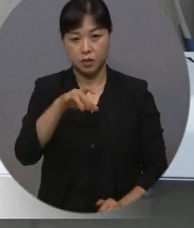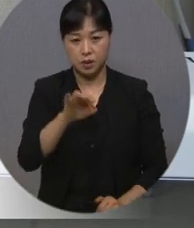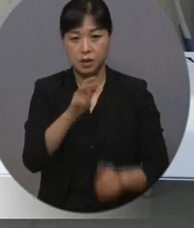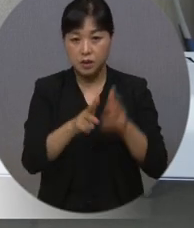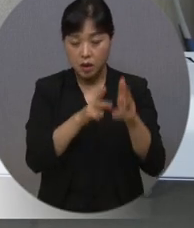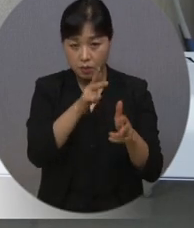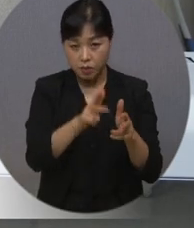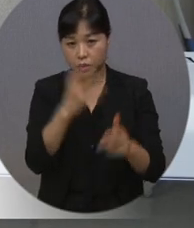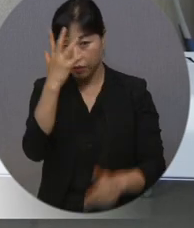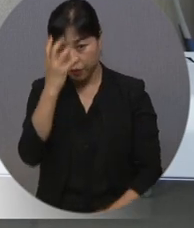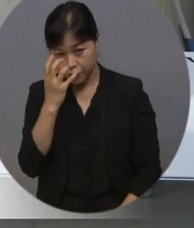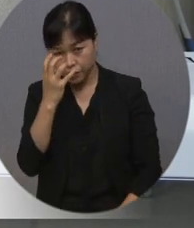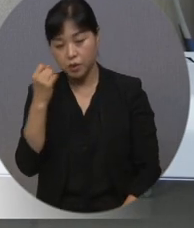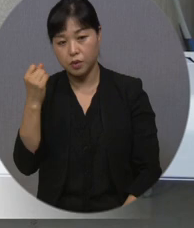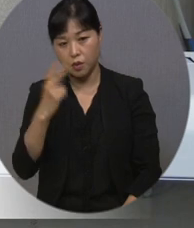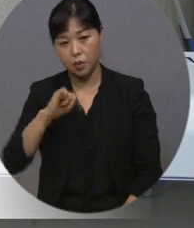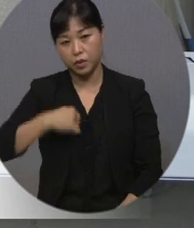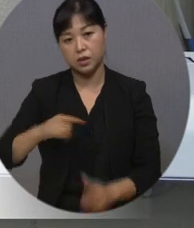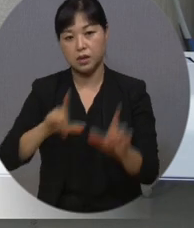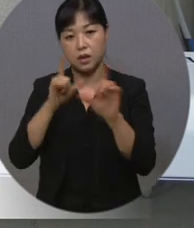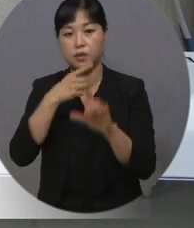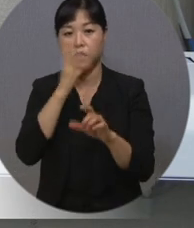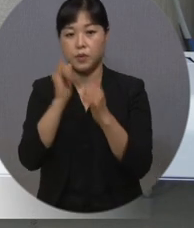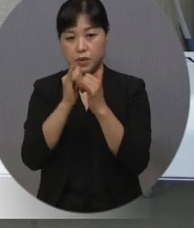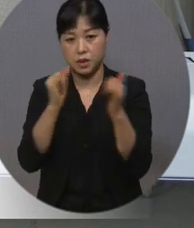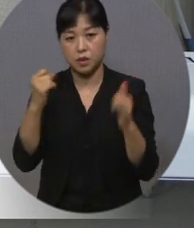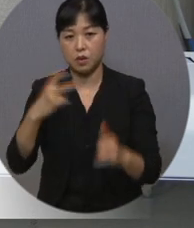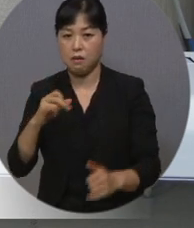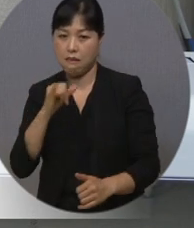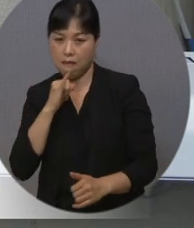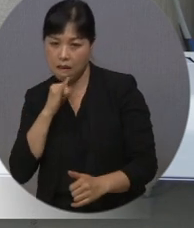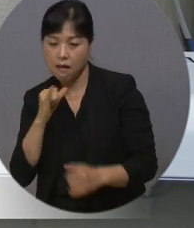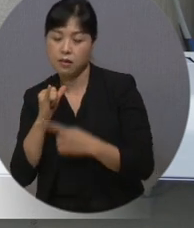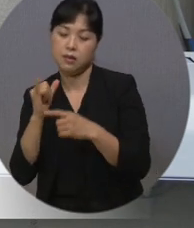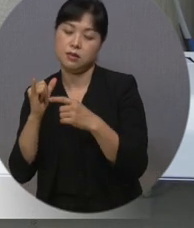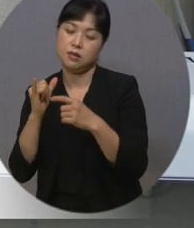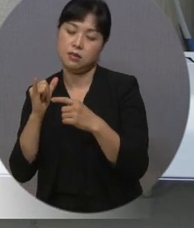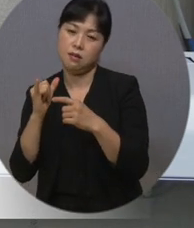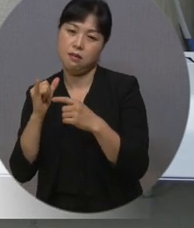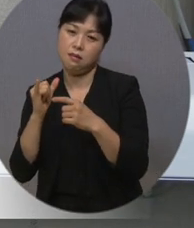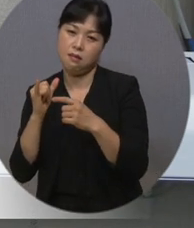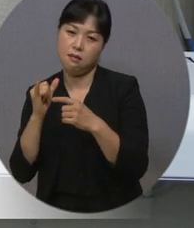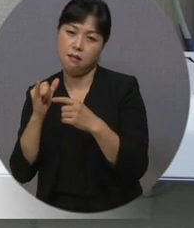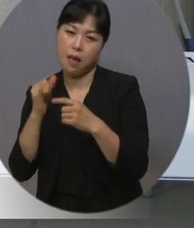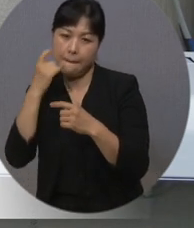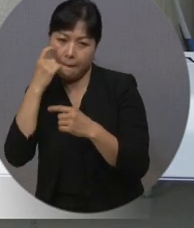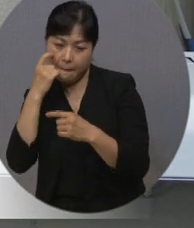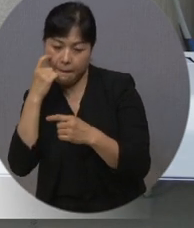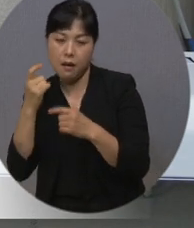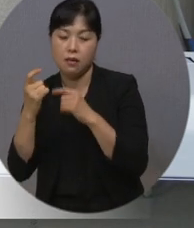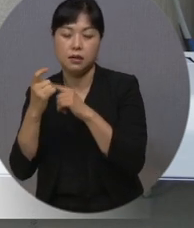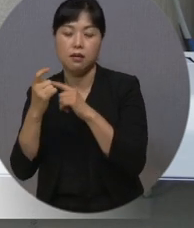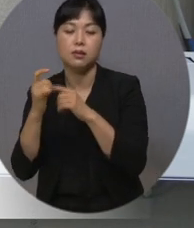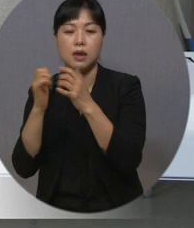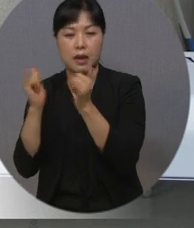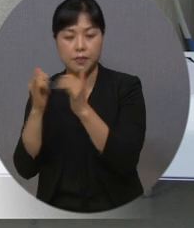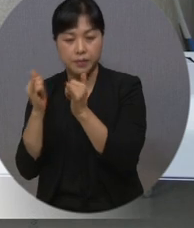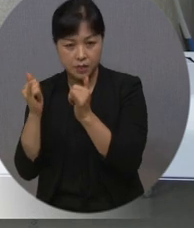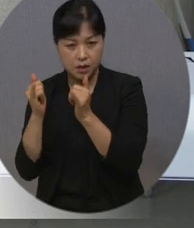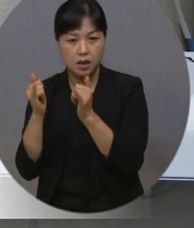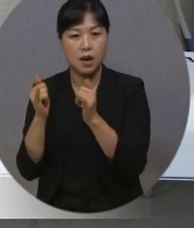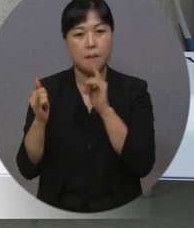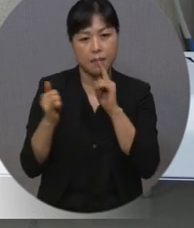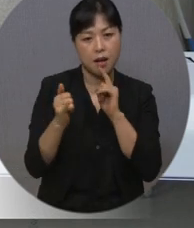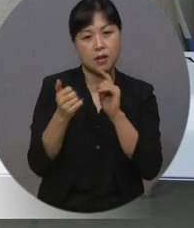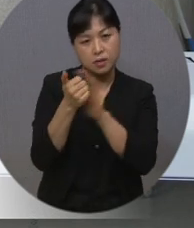독거 노인이나 자살 시도자 등 자살 고위험군에 대한 말벗 서비스 제공이나 보건복지 서비스 연계로